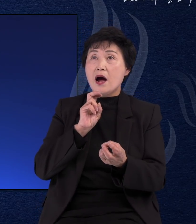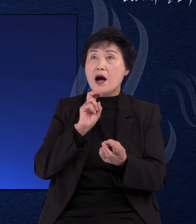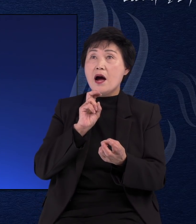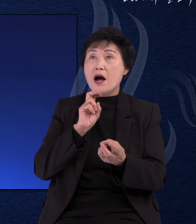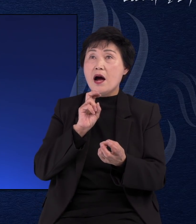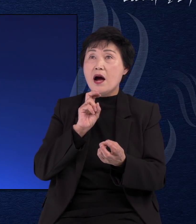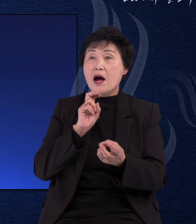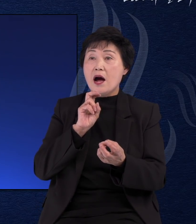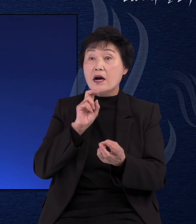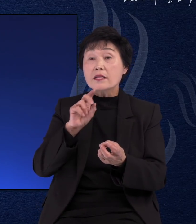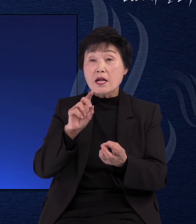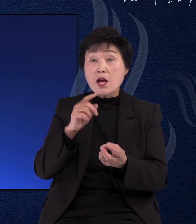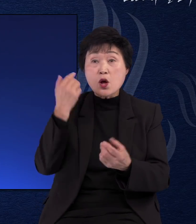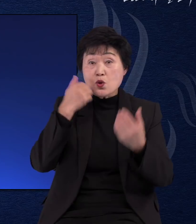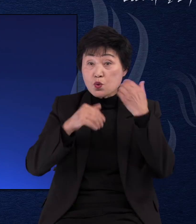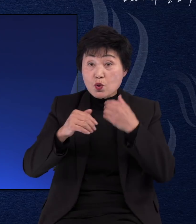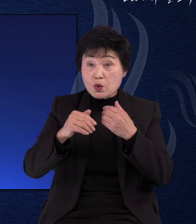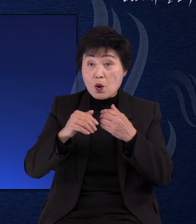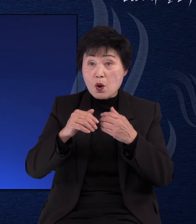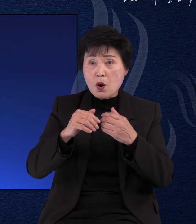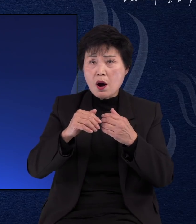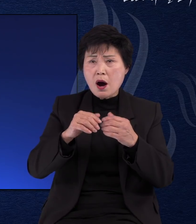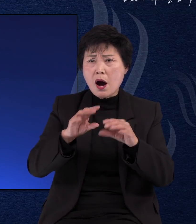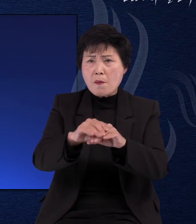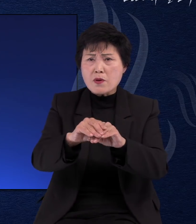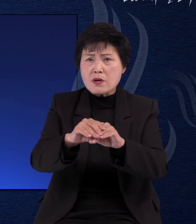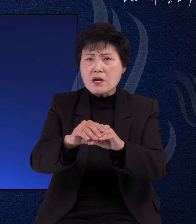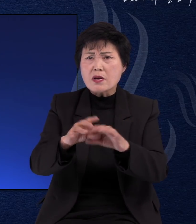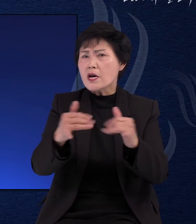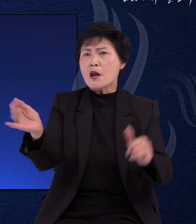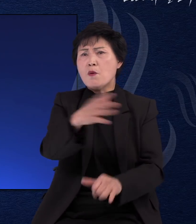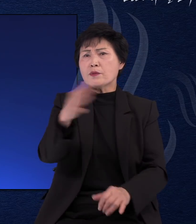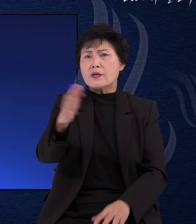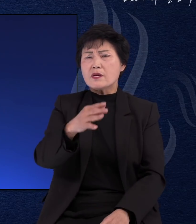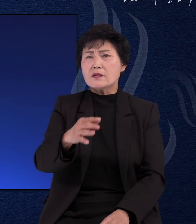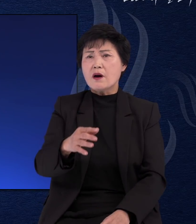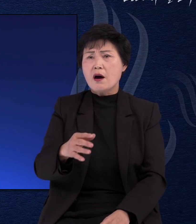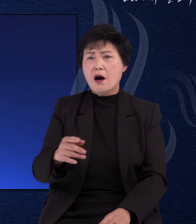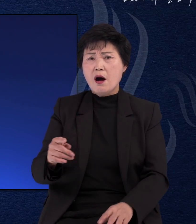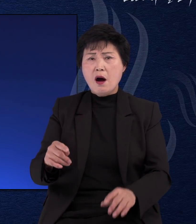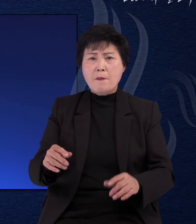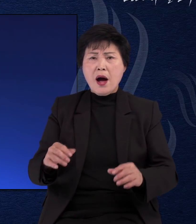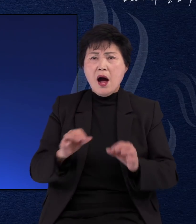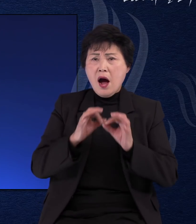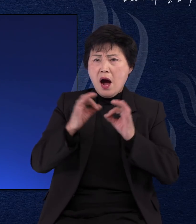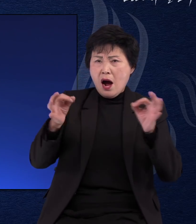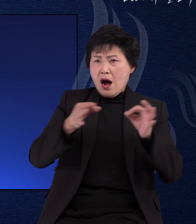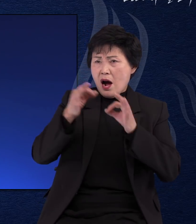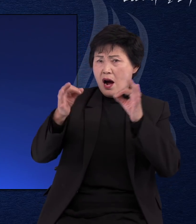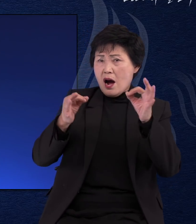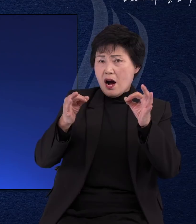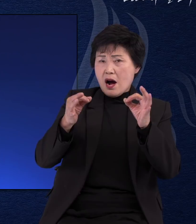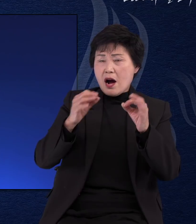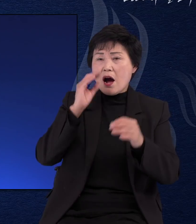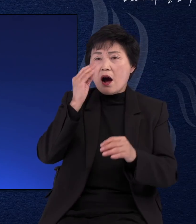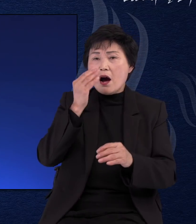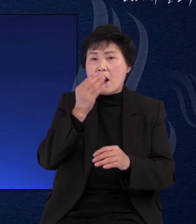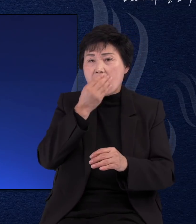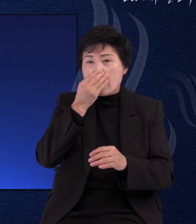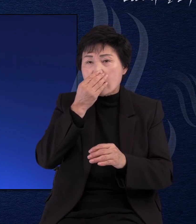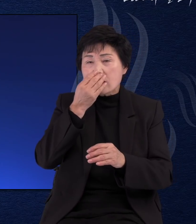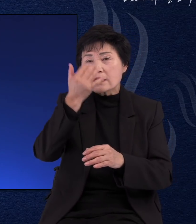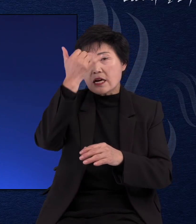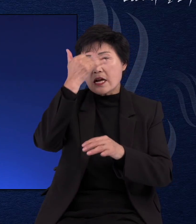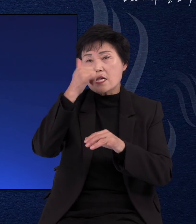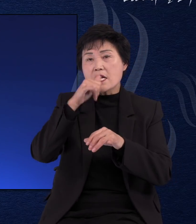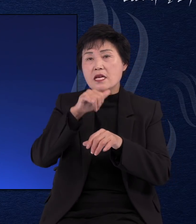없어서 여기저기서 놀라서 소리는 어머어머 지르는데 성찬을 거행할 수가 없었습니다. 제 마음에 너무